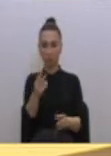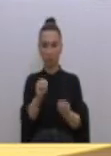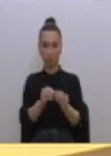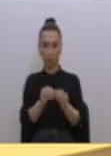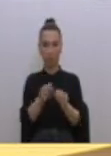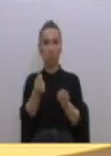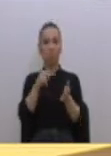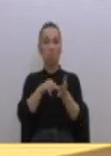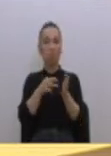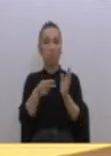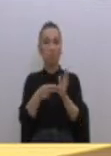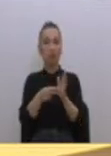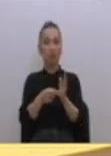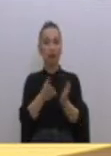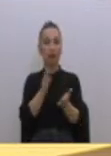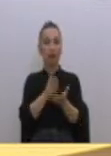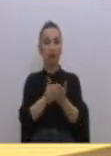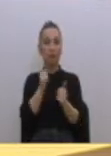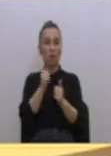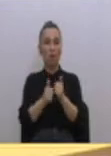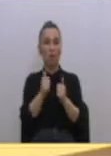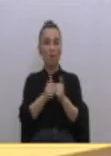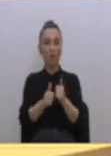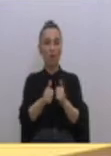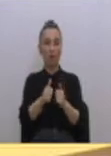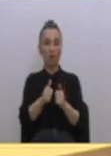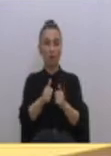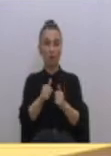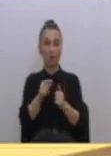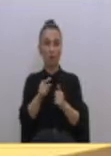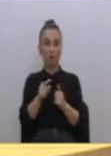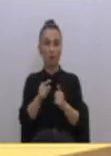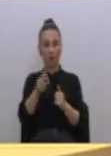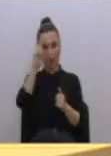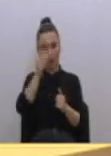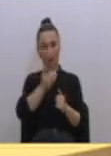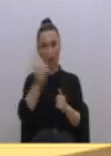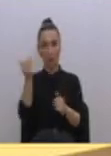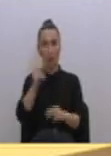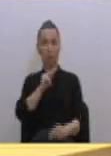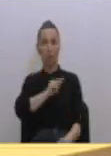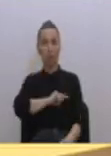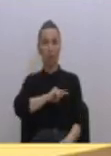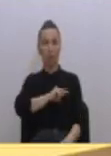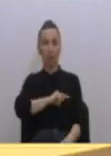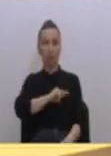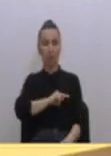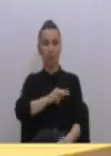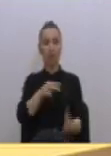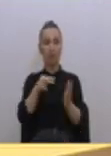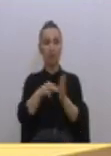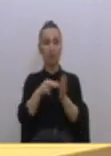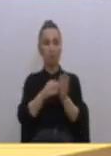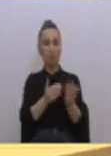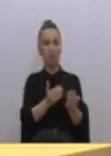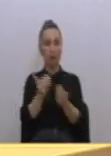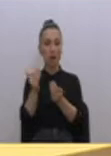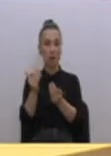Bugeti aris oveltuis, helisuflebis, mușobis, șepasebis,